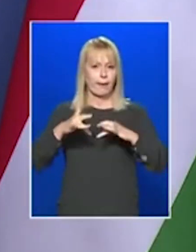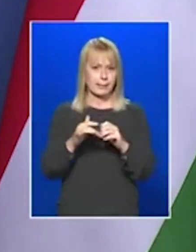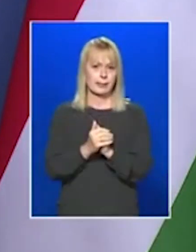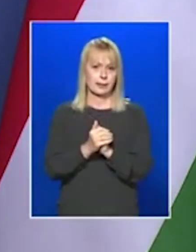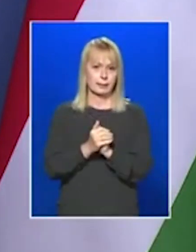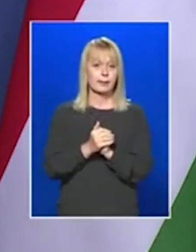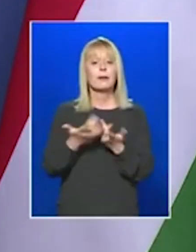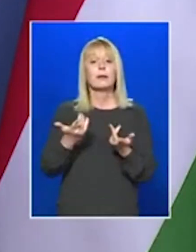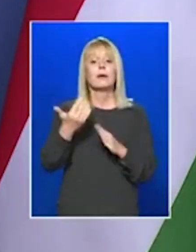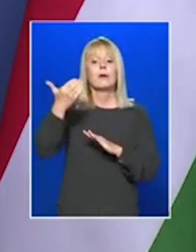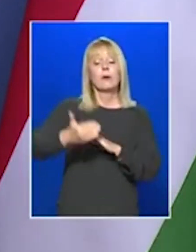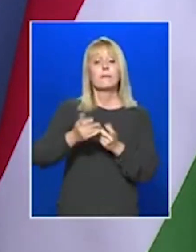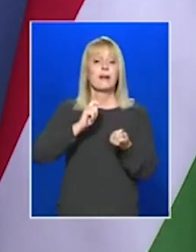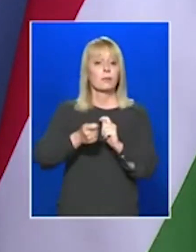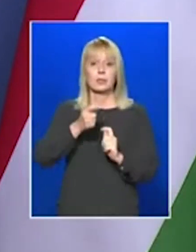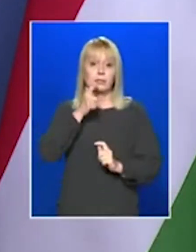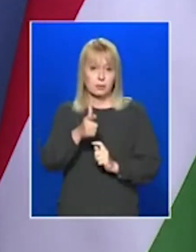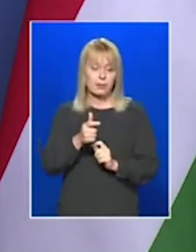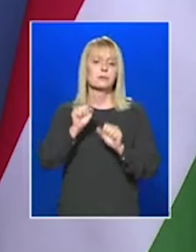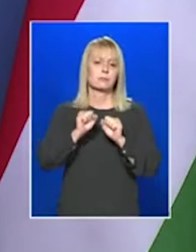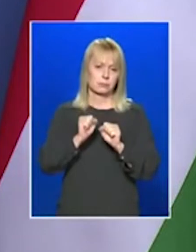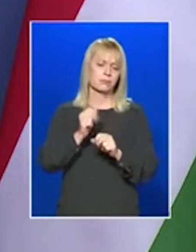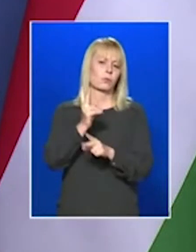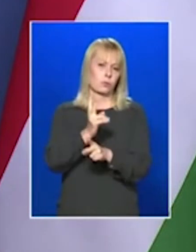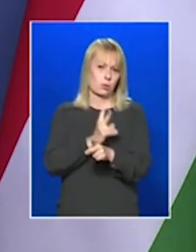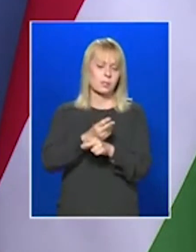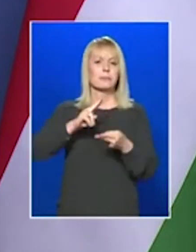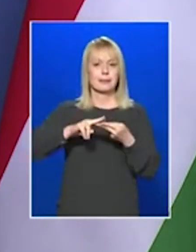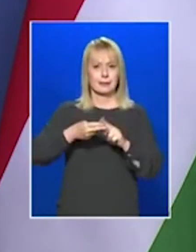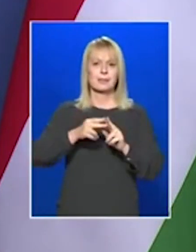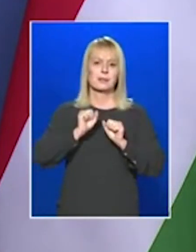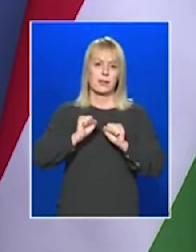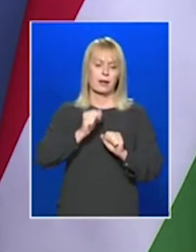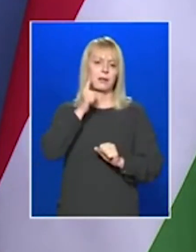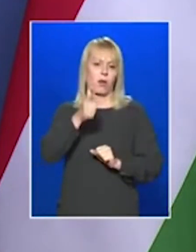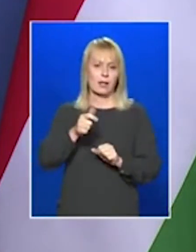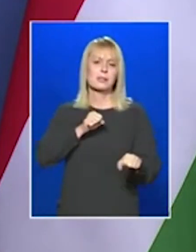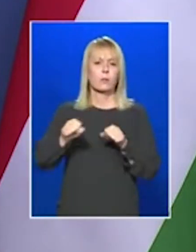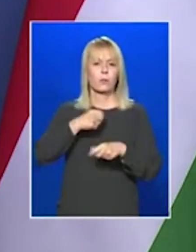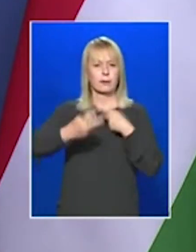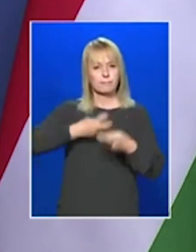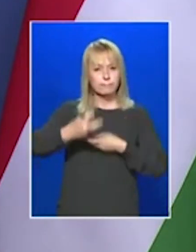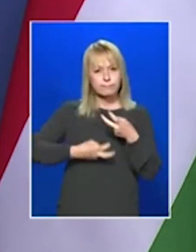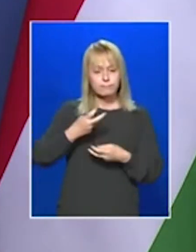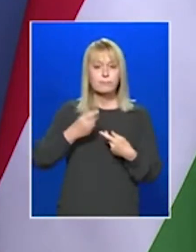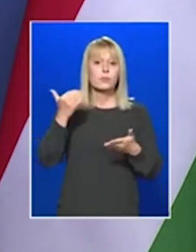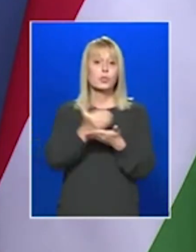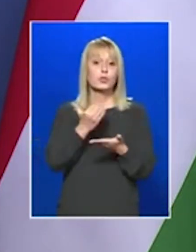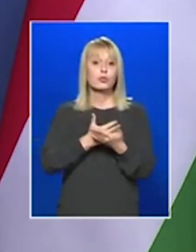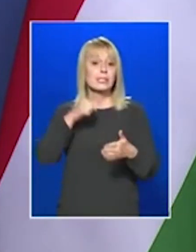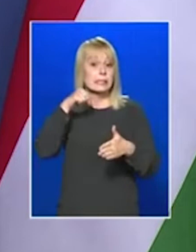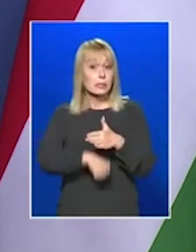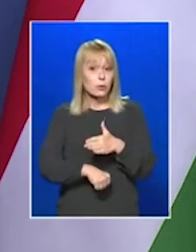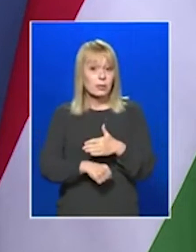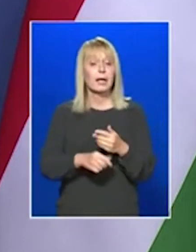Jelentette be Gulyás Gergely csütörtöki online sajtótájékoztatóján. A kijárási korlátozás meghosszabbítása mellett a miniszter